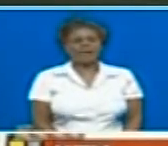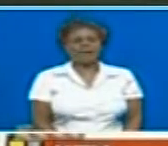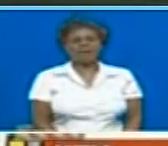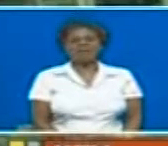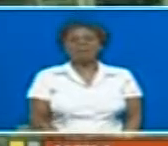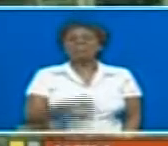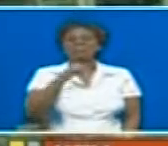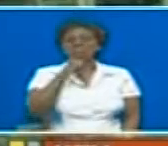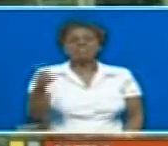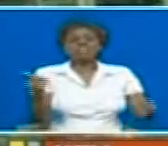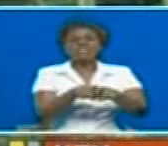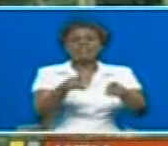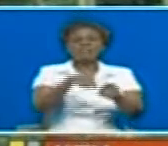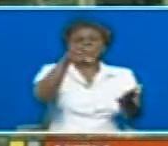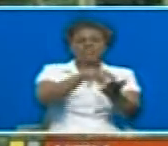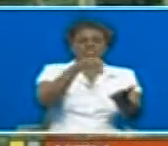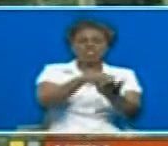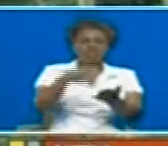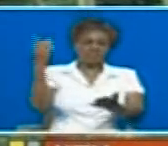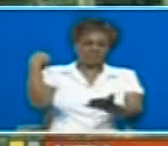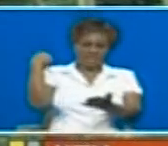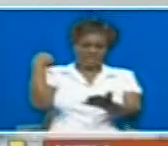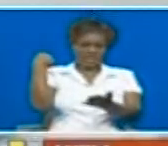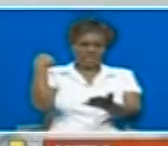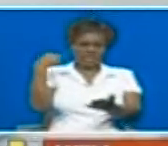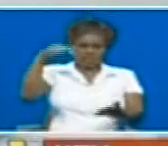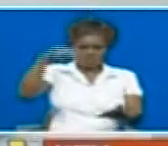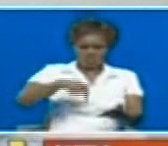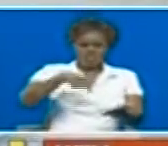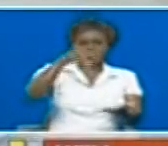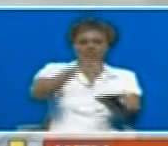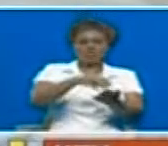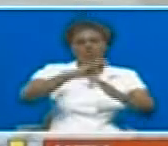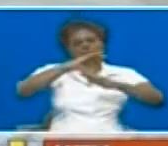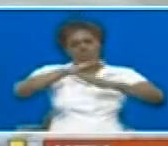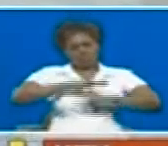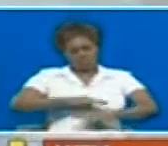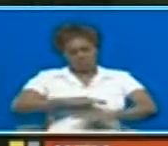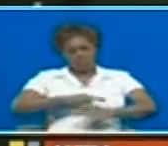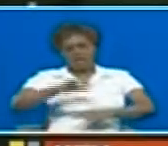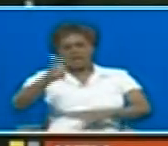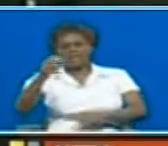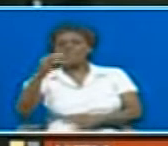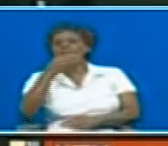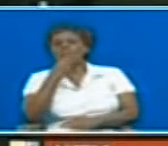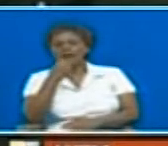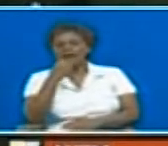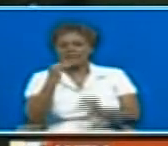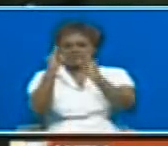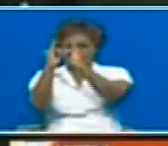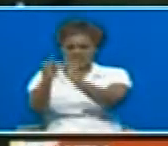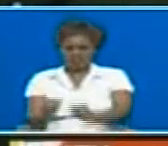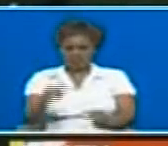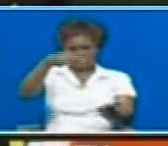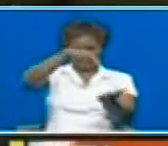Kinyume na hali ilivyokuwa katika ofisi za Homabay hapo jana, leo hali ilikuwa tulivu. Innocent Masara ambaye ni mgombeaji wa kujitegemea ndiye aliyekuwa